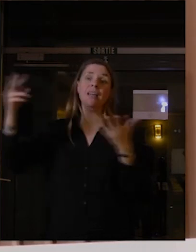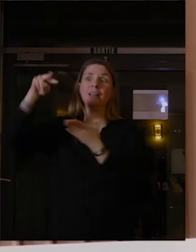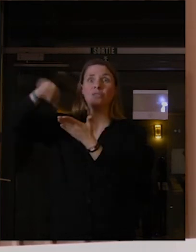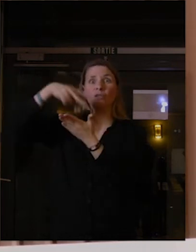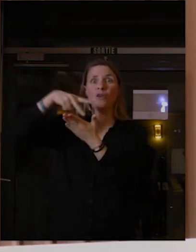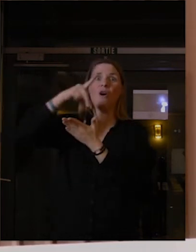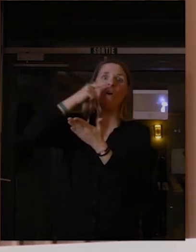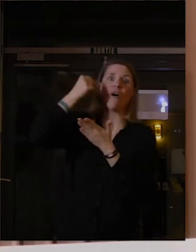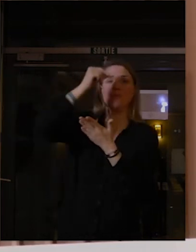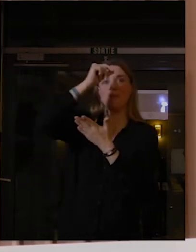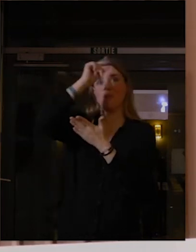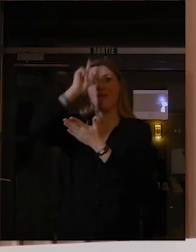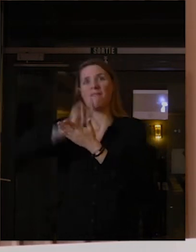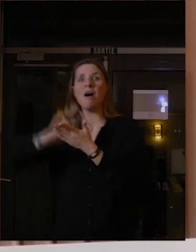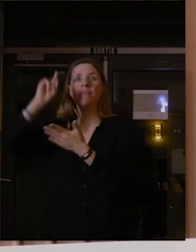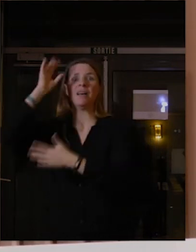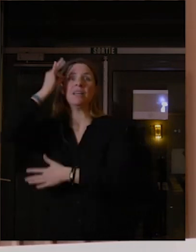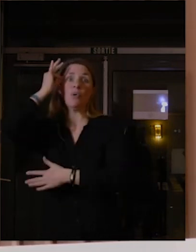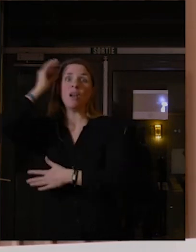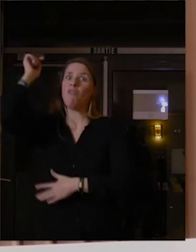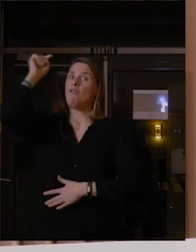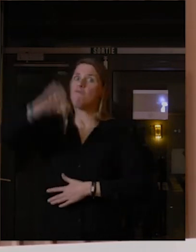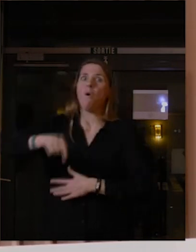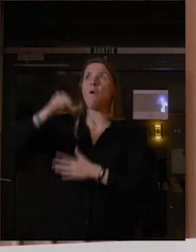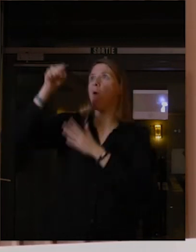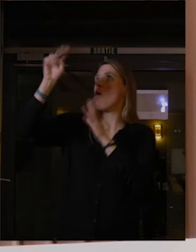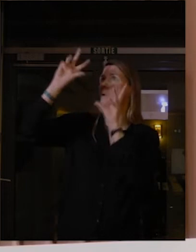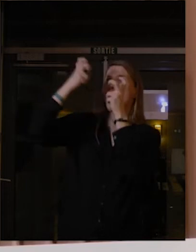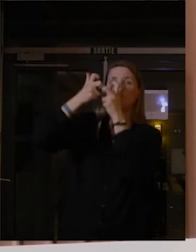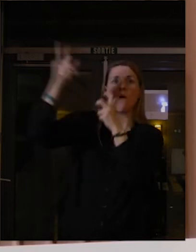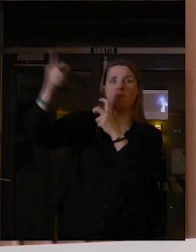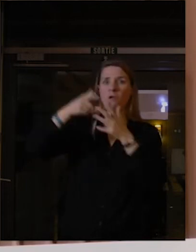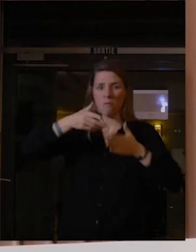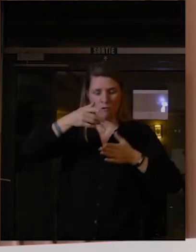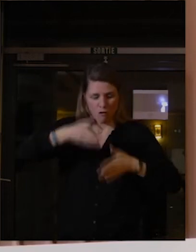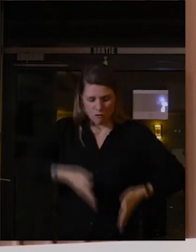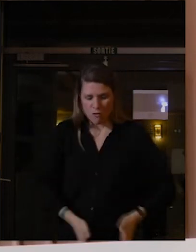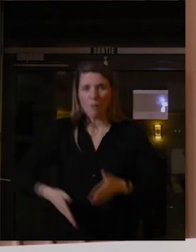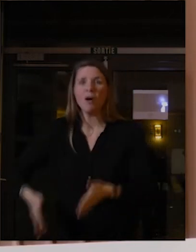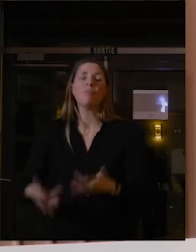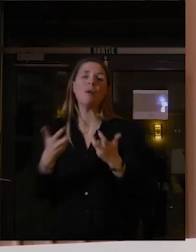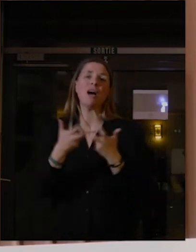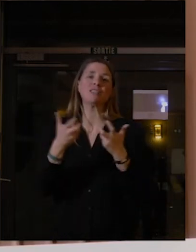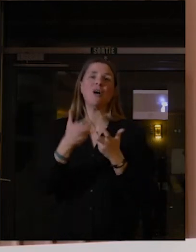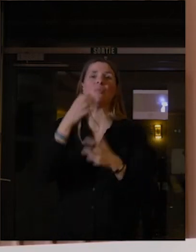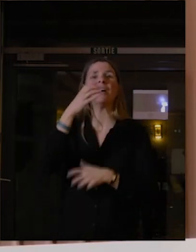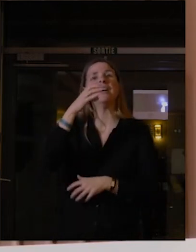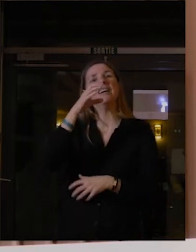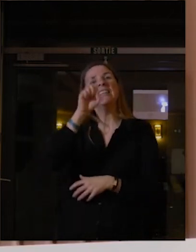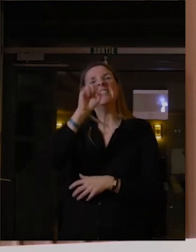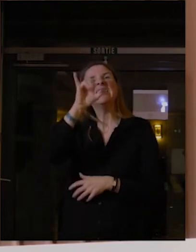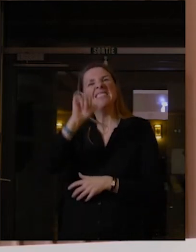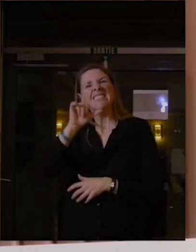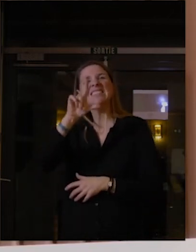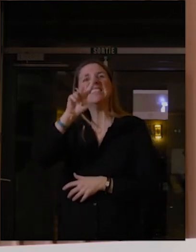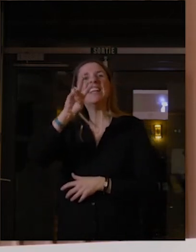danseuse étoile, vraiment le titre suprême, c'est il faut que tu lui ressembles, il faut que tu aies les mêmes jambes que Sylvie Guillem, les 32